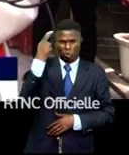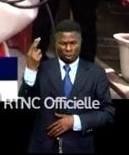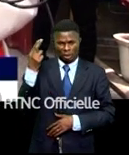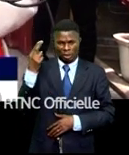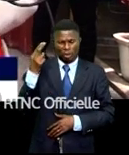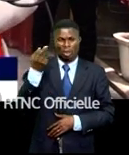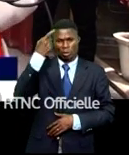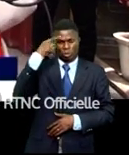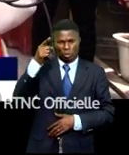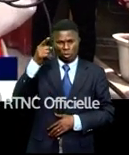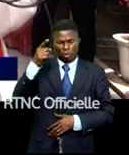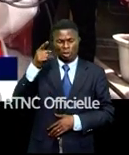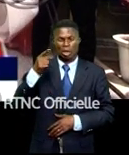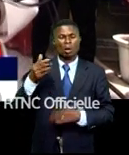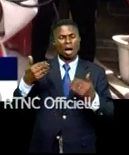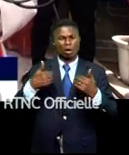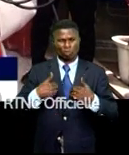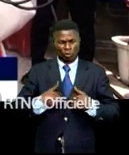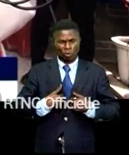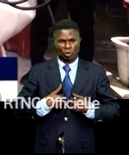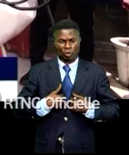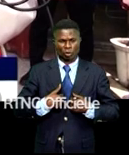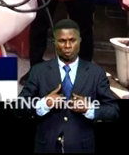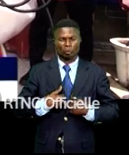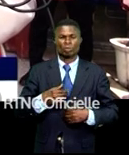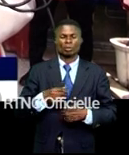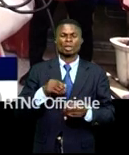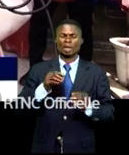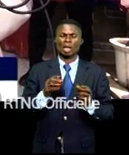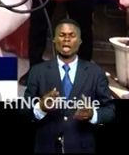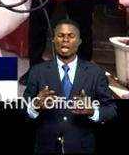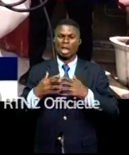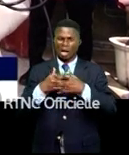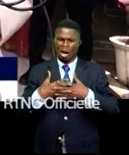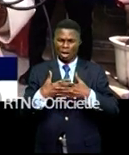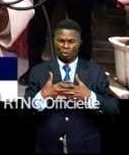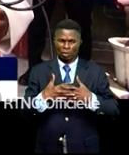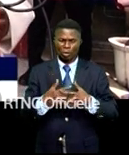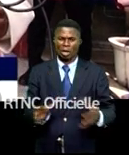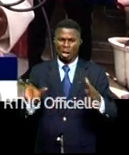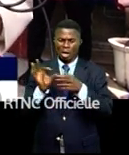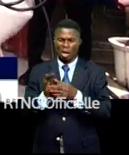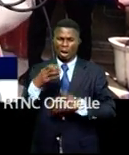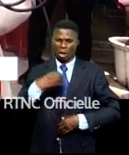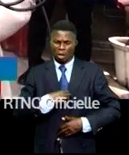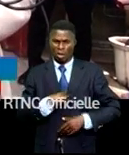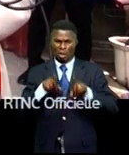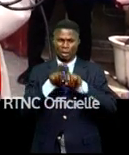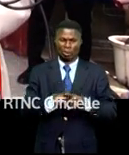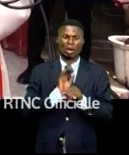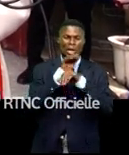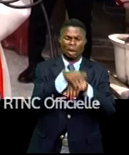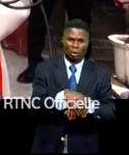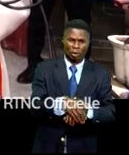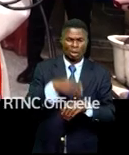catholiques pour qu'il y ait cette harmonisation entre la foi et